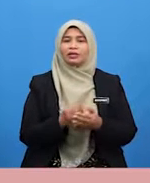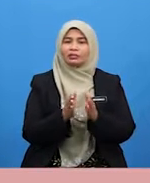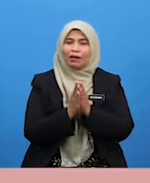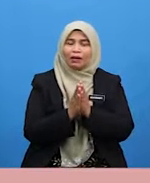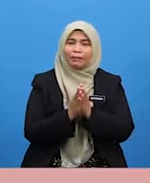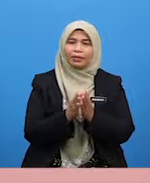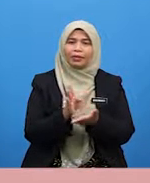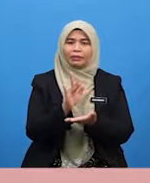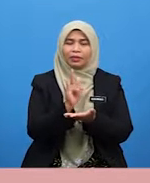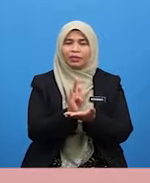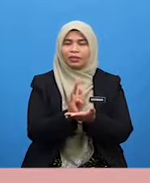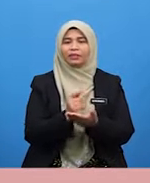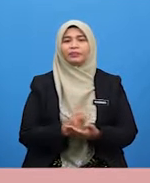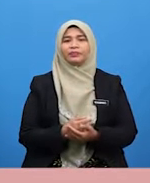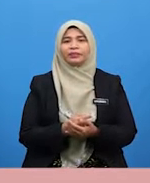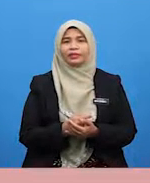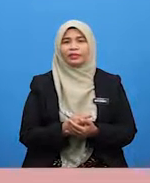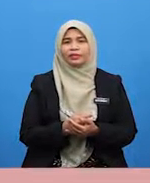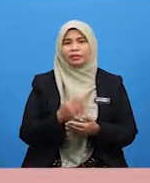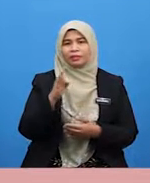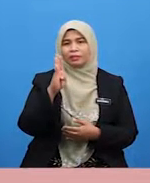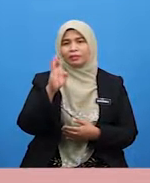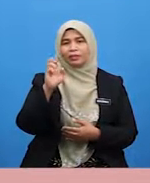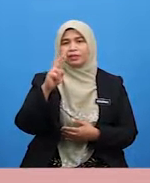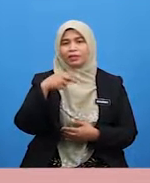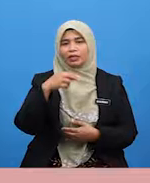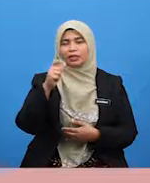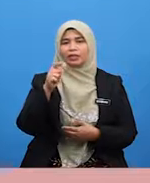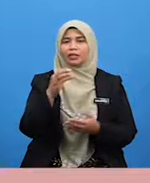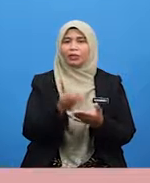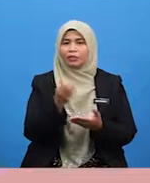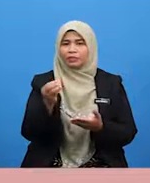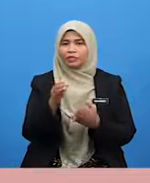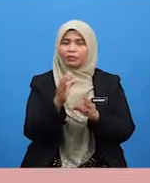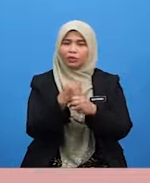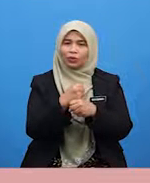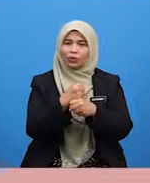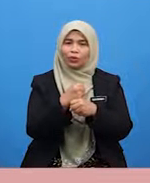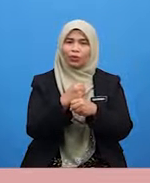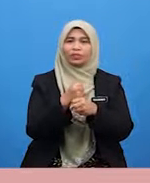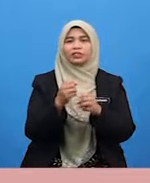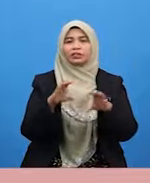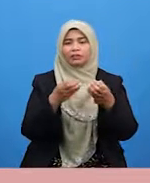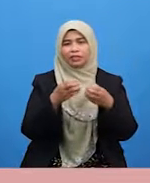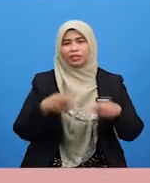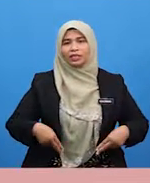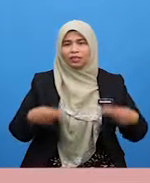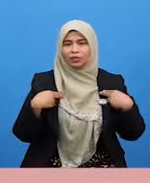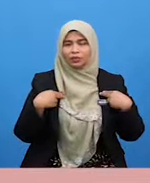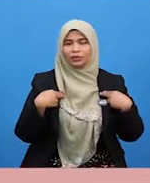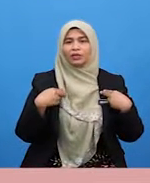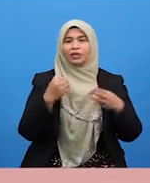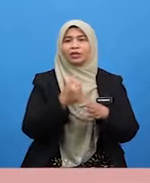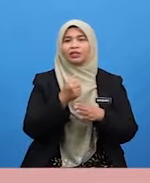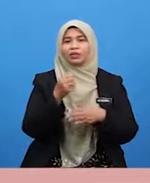itu? Berhala adalah objek, berbentuk, makhluk hidup atau benda yang